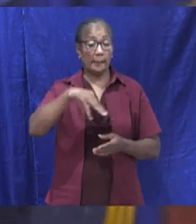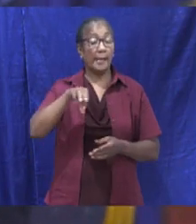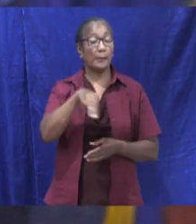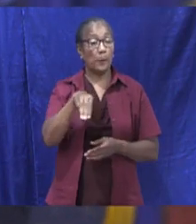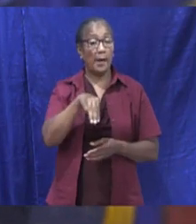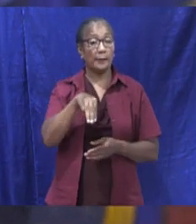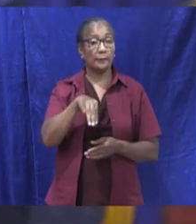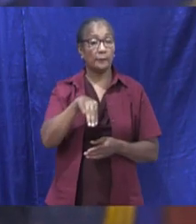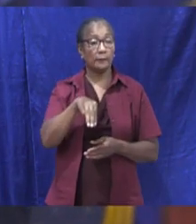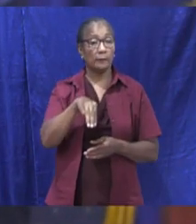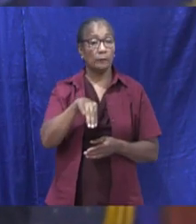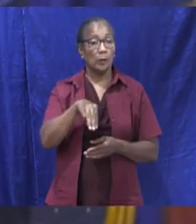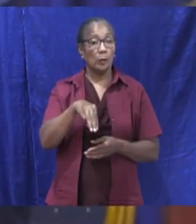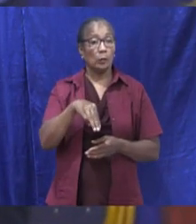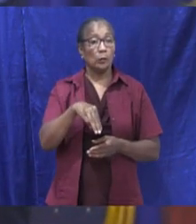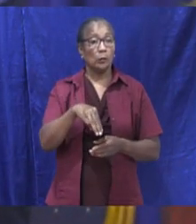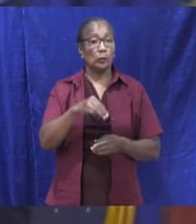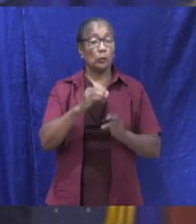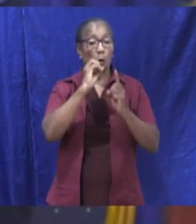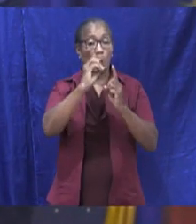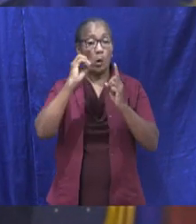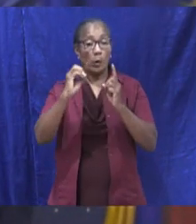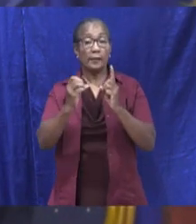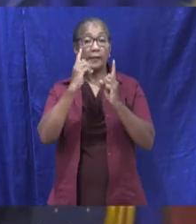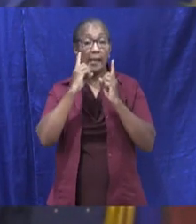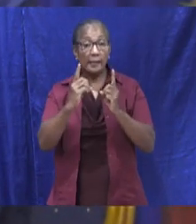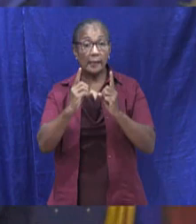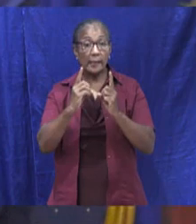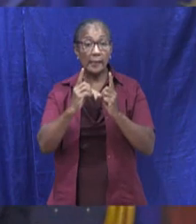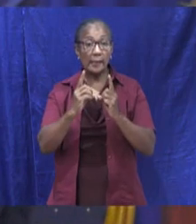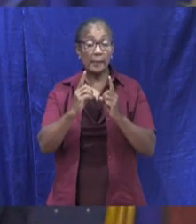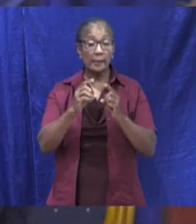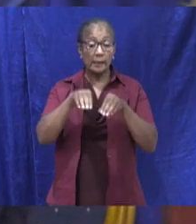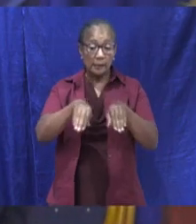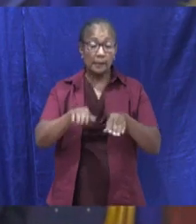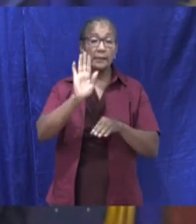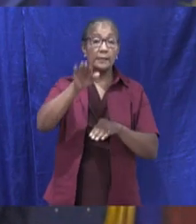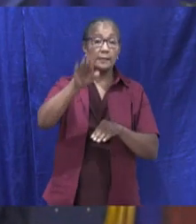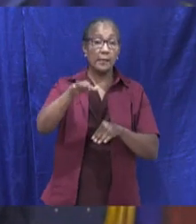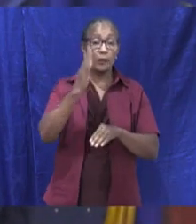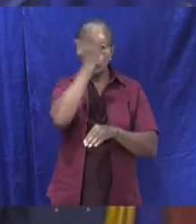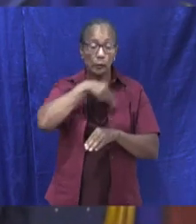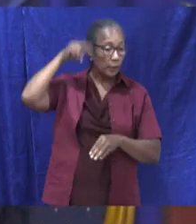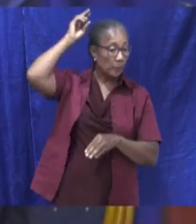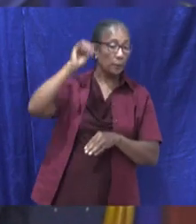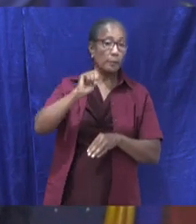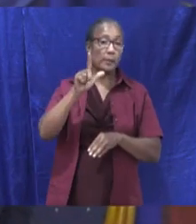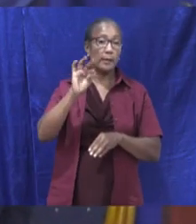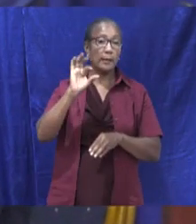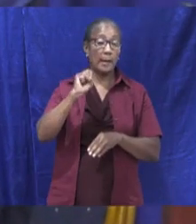maart, zullen de 101 gestrande Surinaamse ingezetenen te Belém,